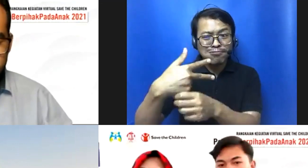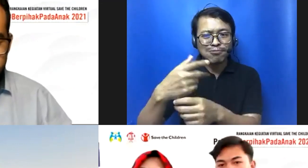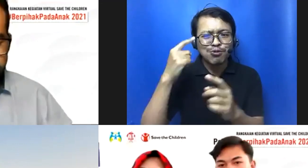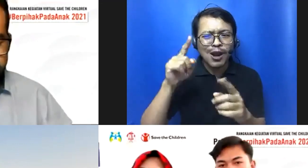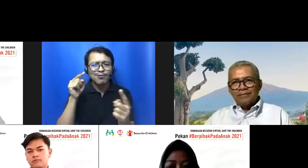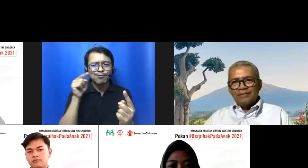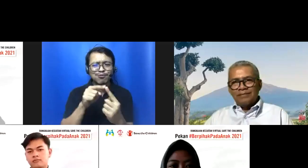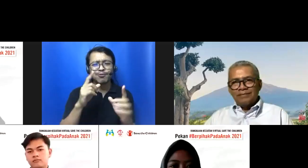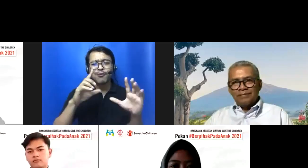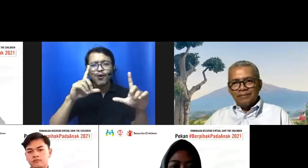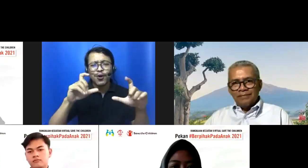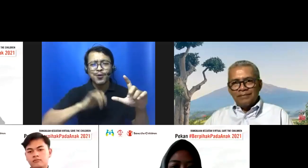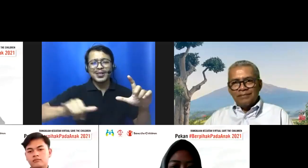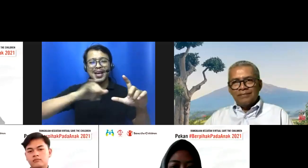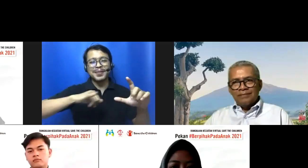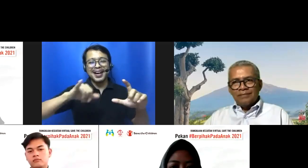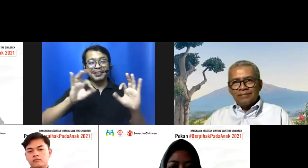siang hari ini.